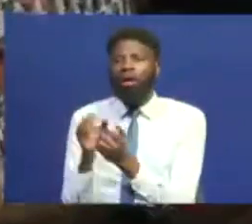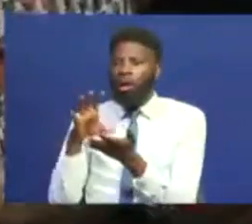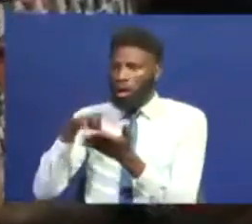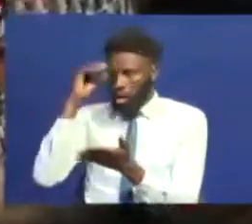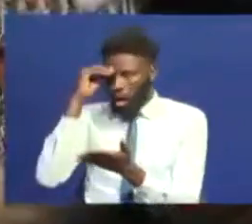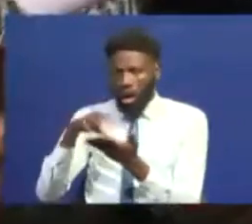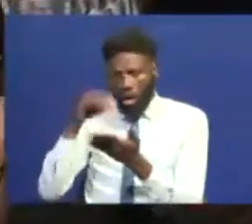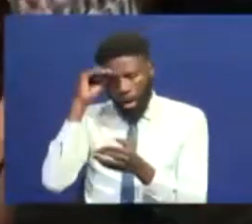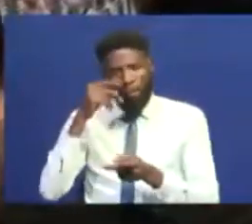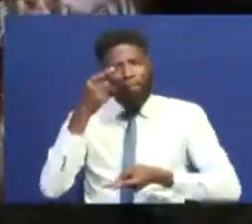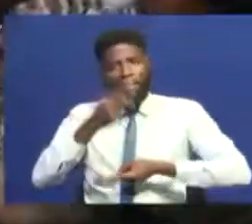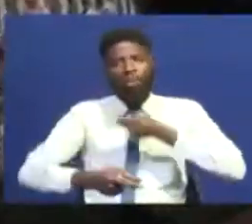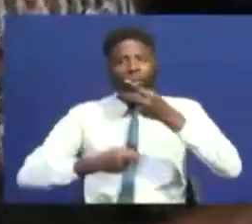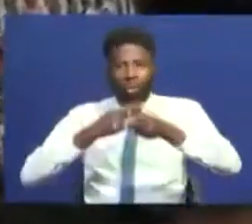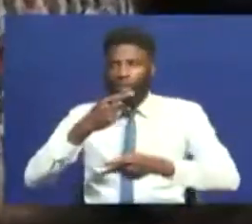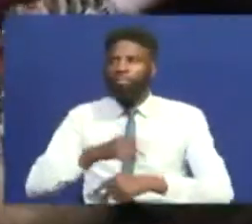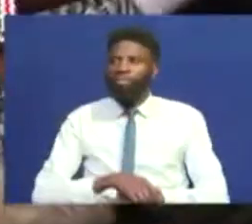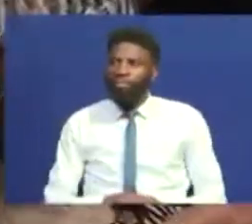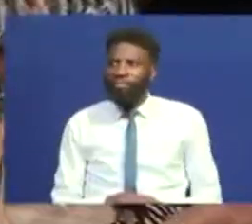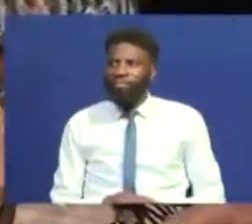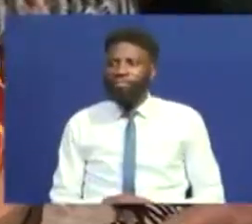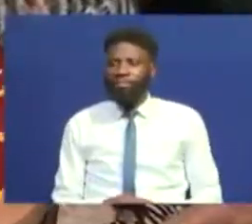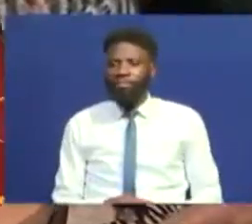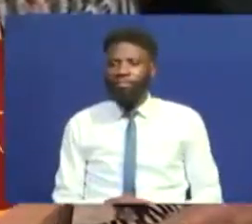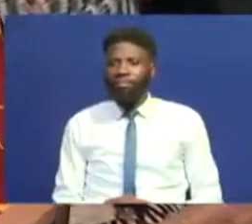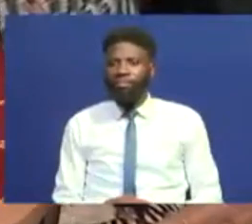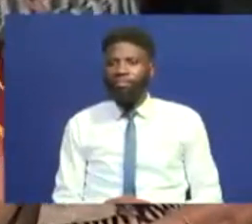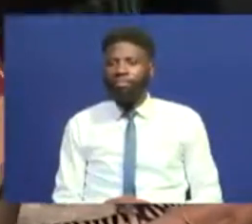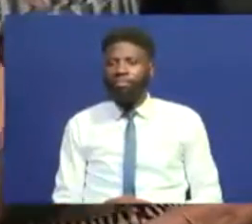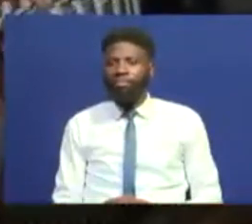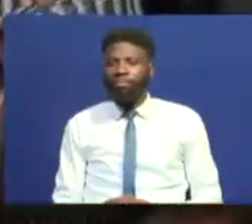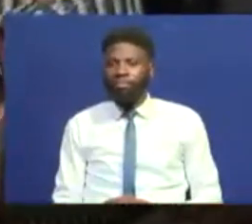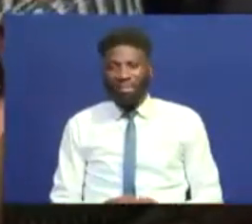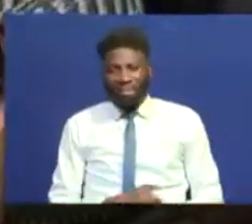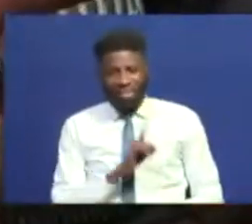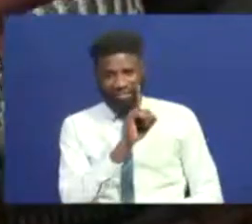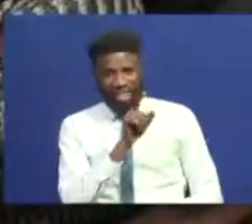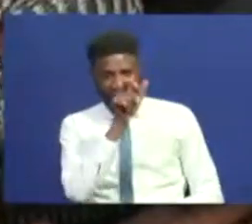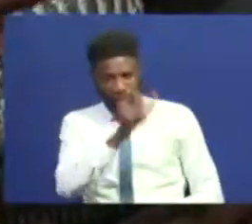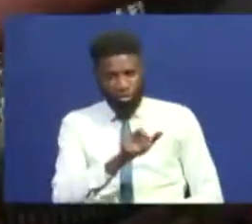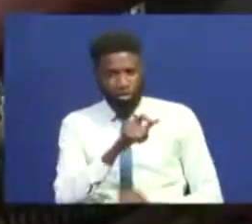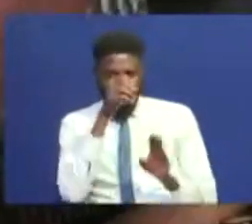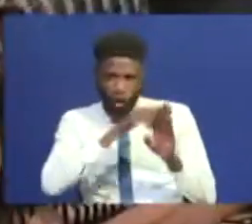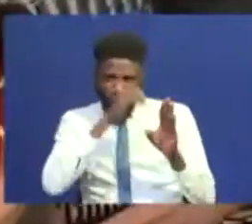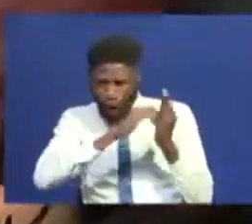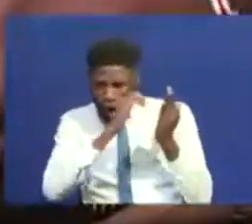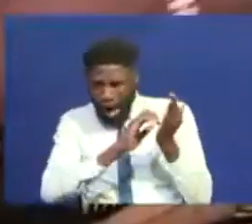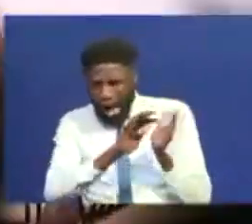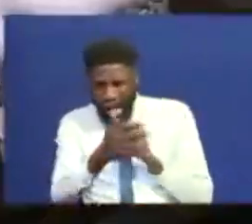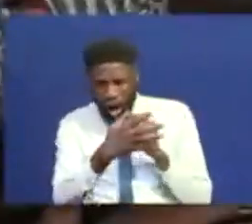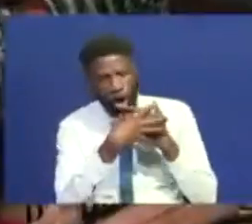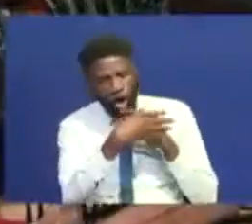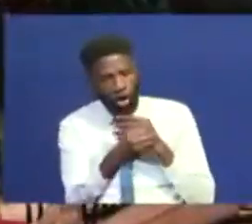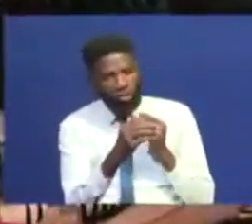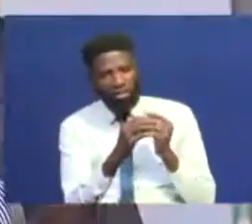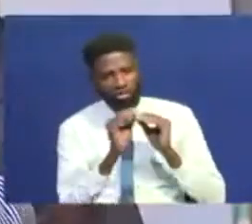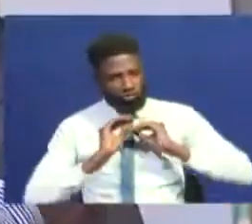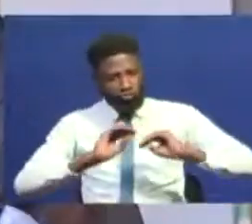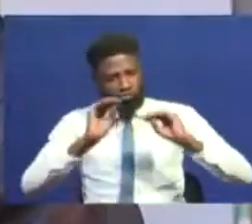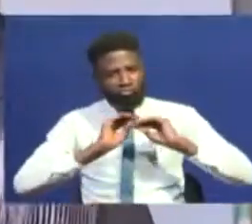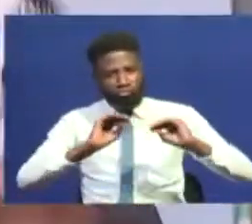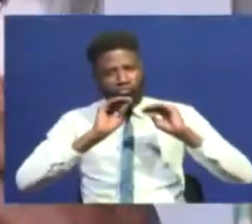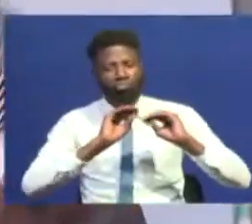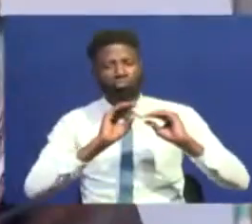hii na vitanga kama hii, kuja kujua. Kwa hivyo naenda kwa mtu anachonga, una relate kutoka kwake, una mkofi